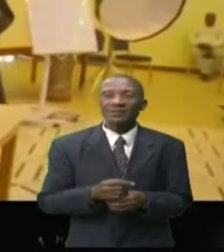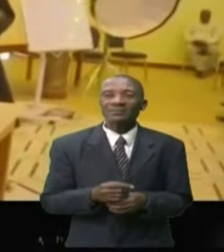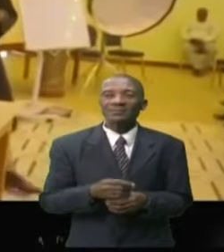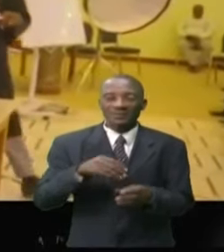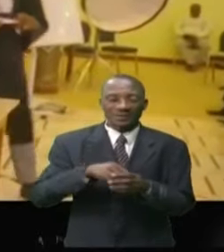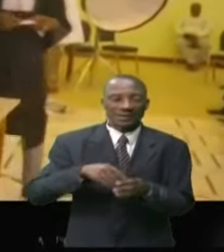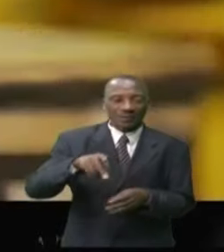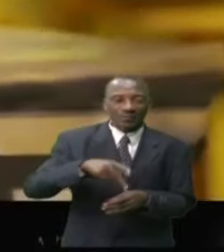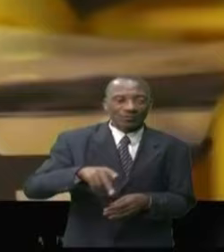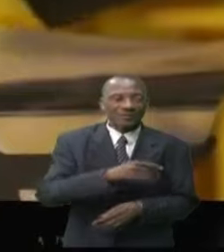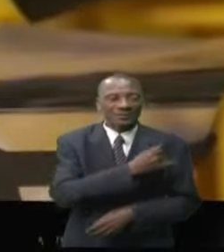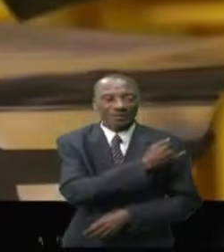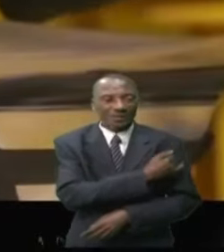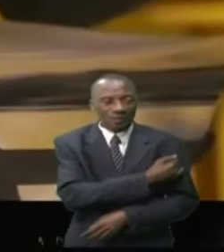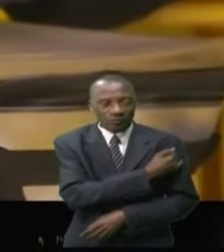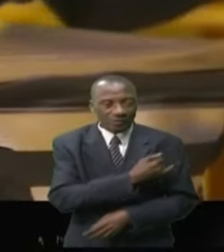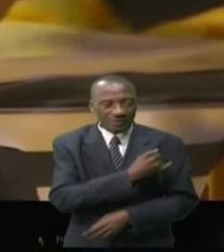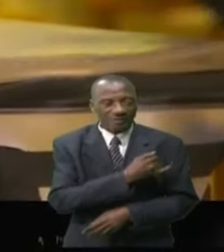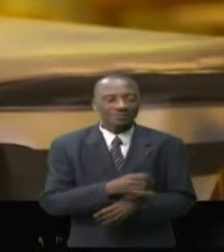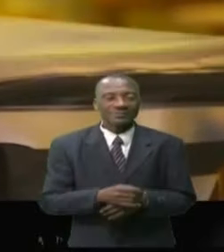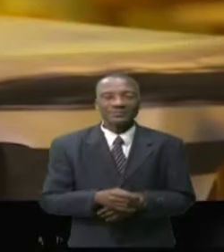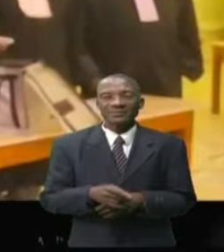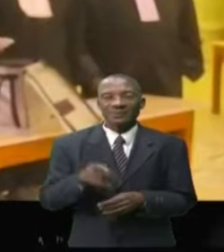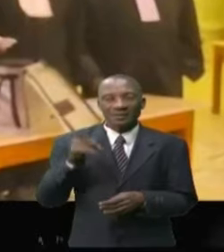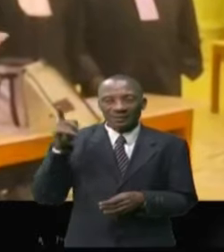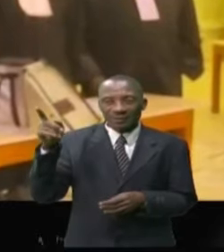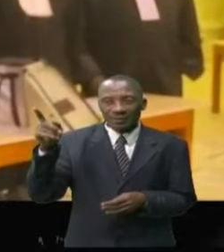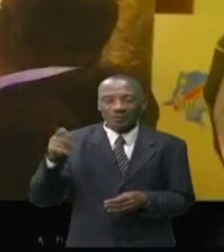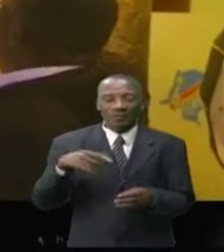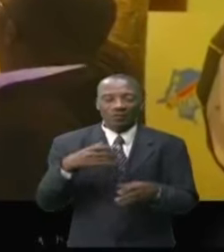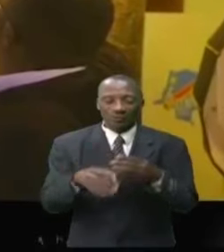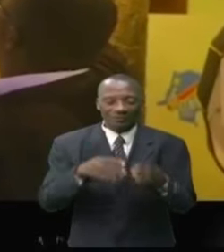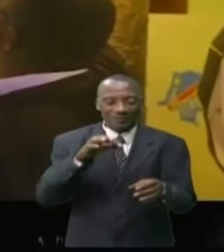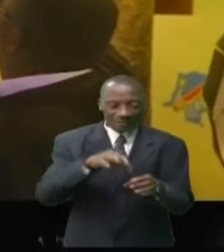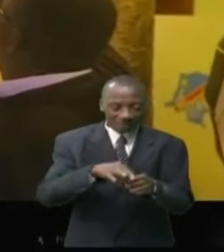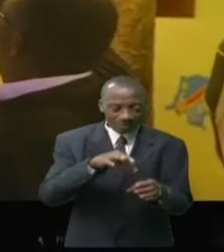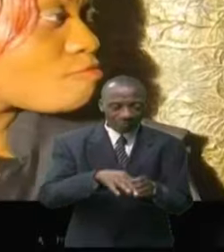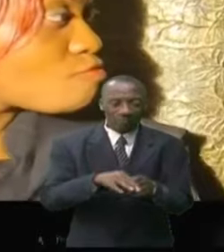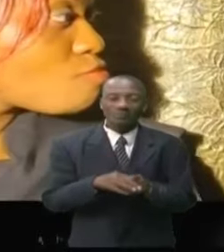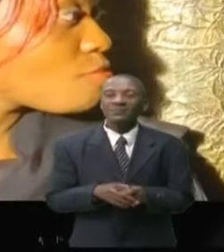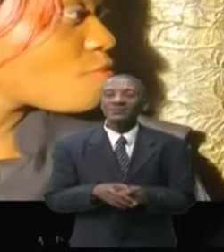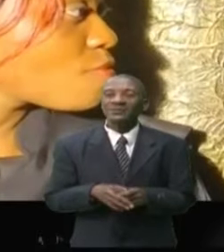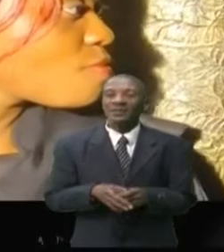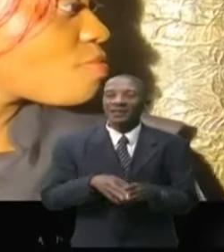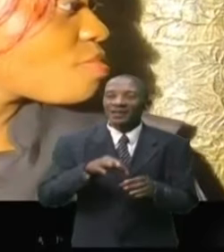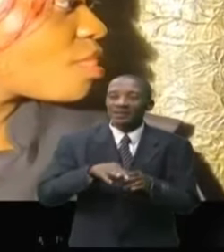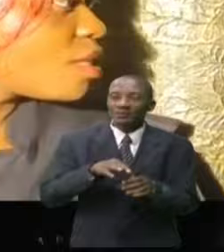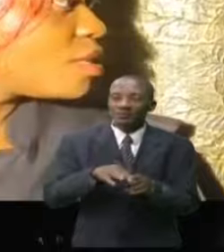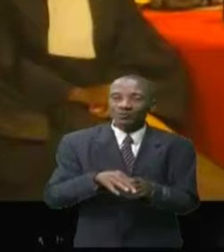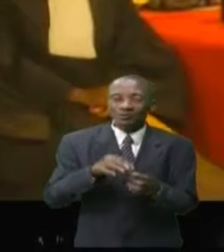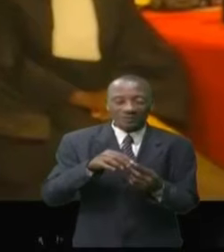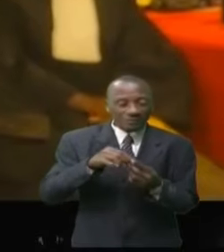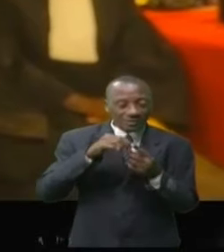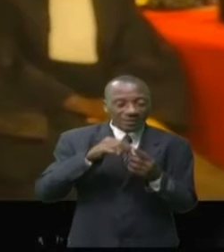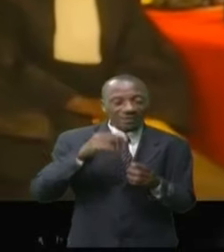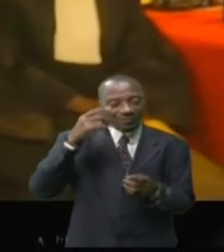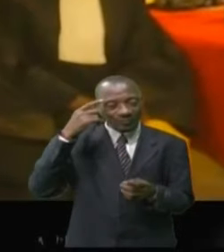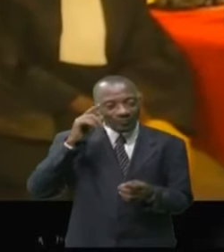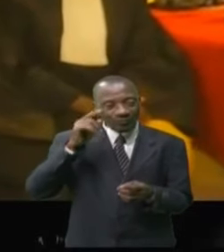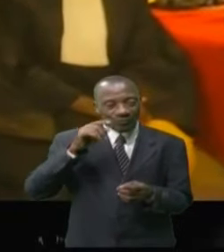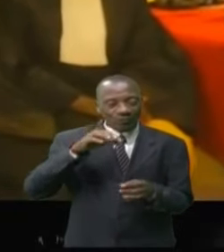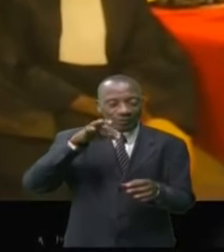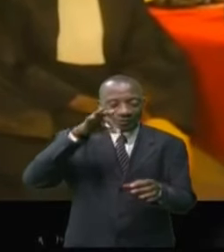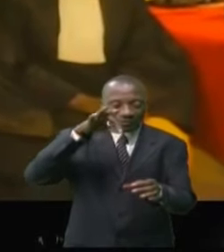octobre 2023 dans un scrittin libre transparent et démocratique c'était au cours d'une assemblée générale